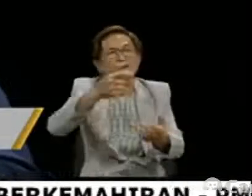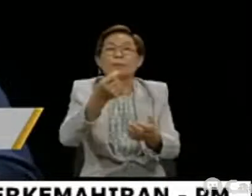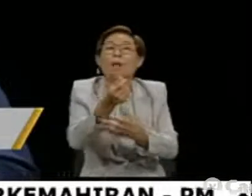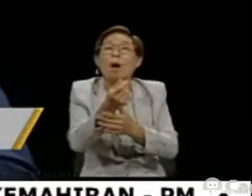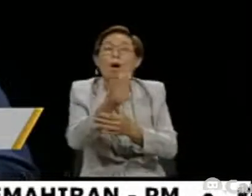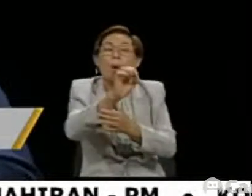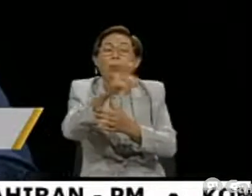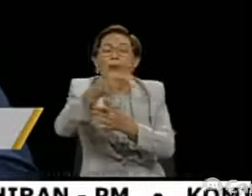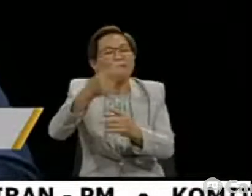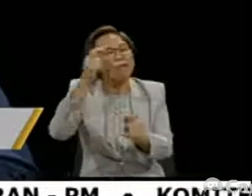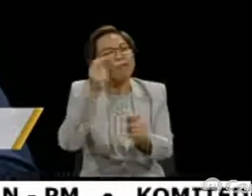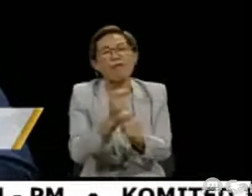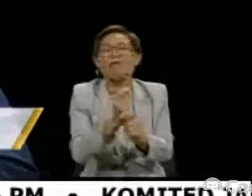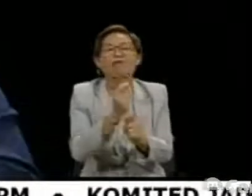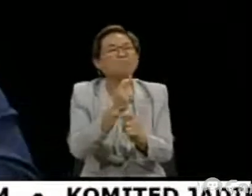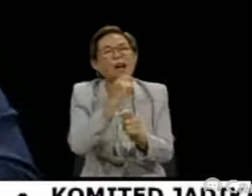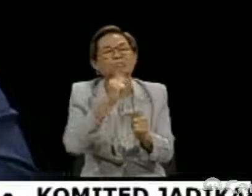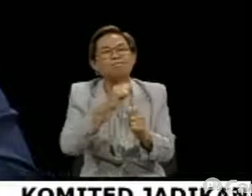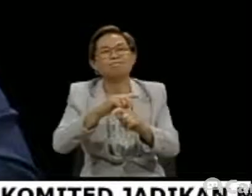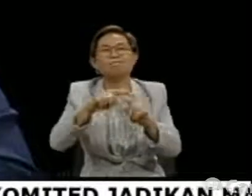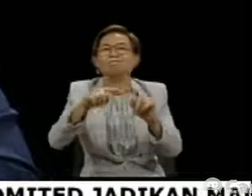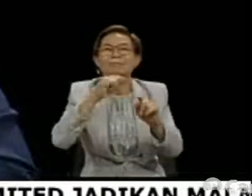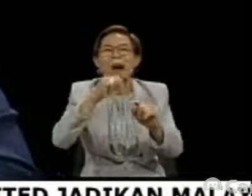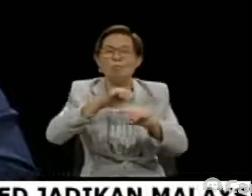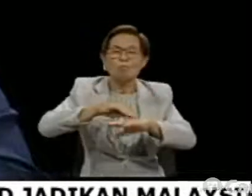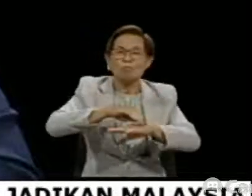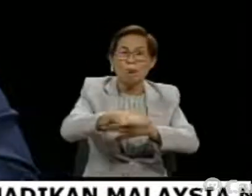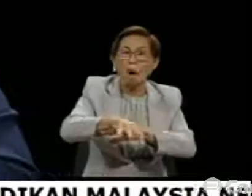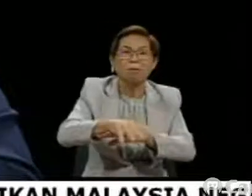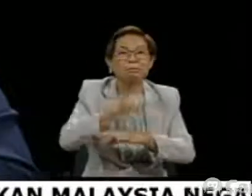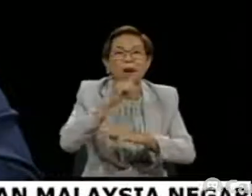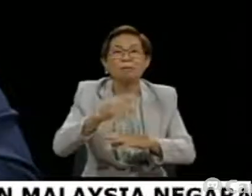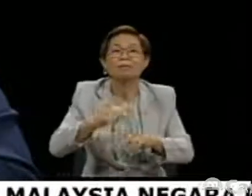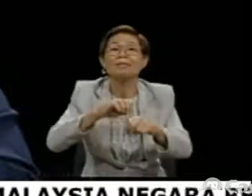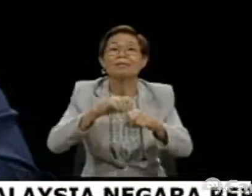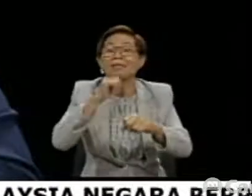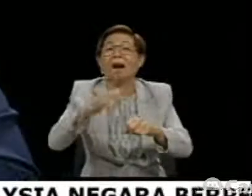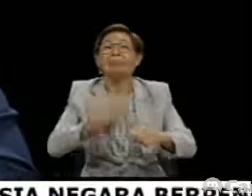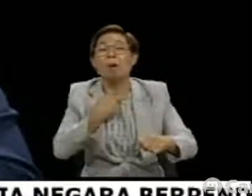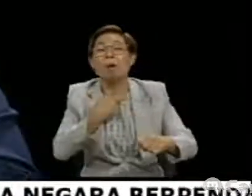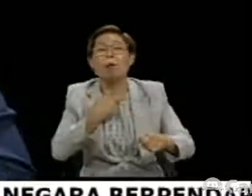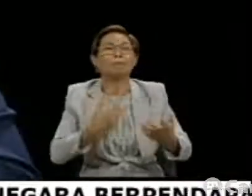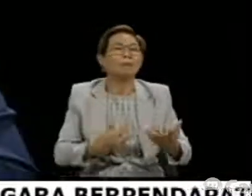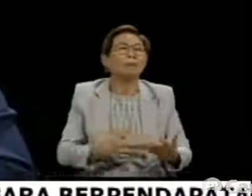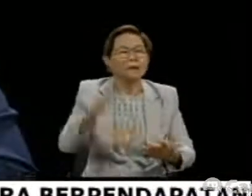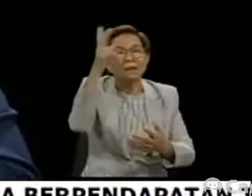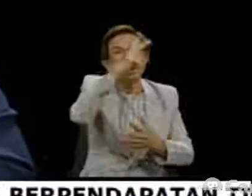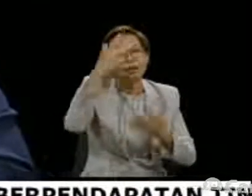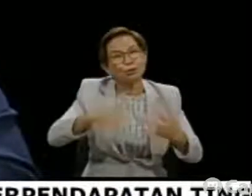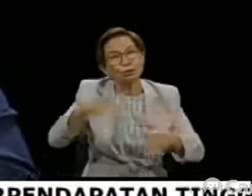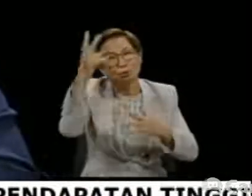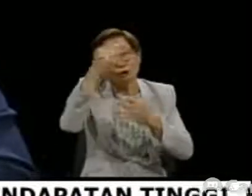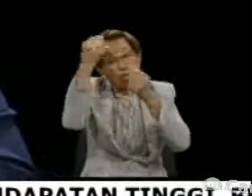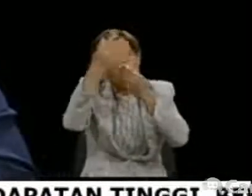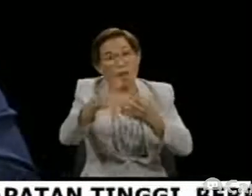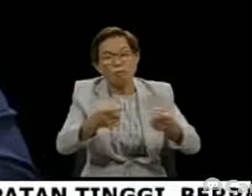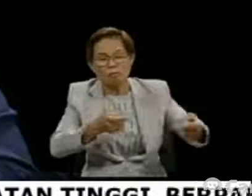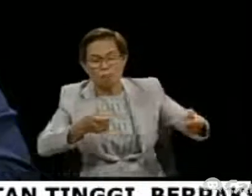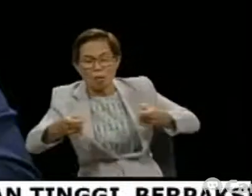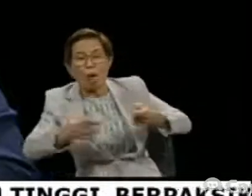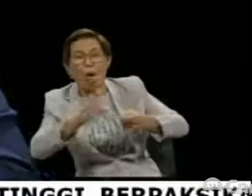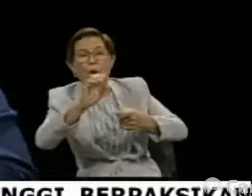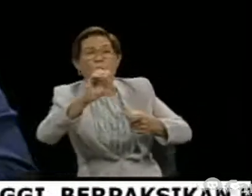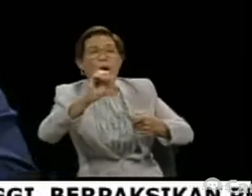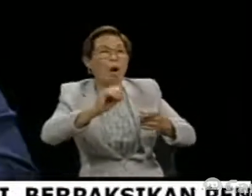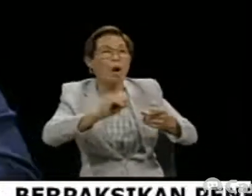begitu terkesan apa dewasa yang sama Kerajaan kita telah menyatakan bahwa sebarang aplas Anda sabun